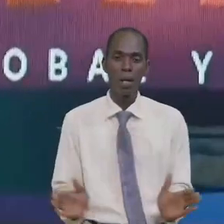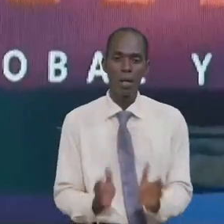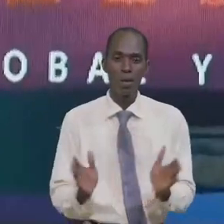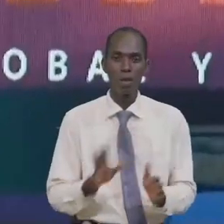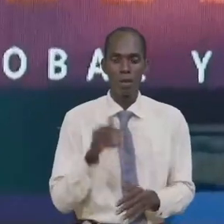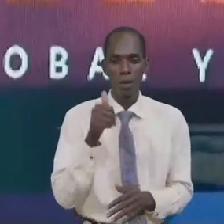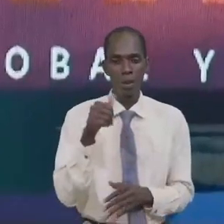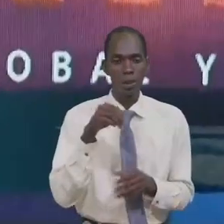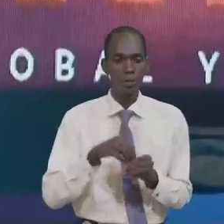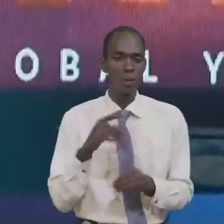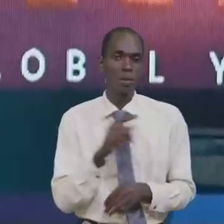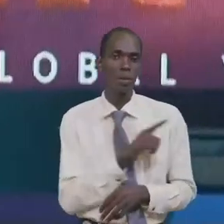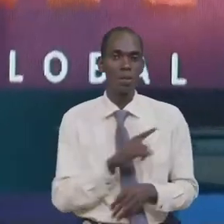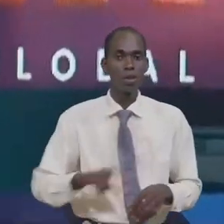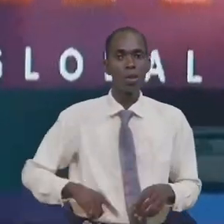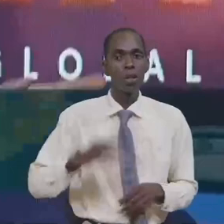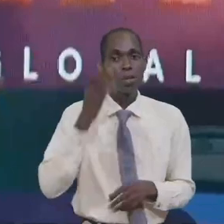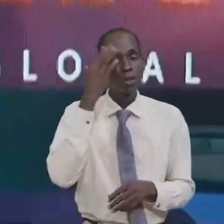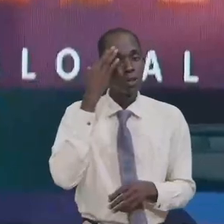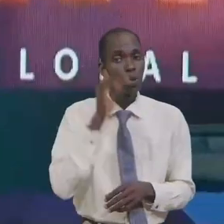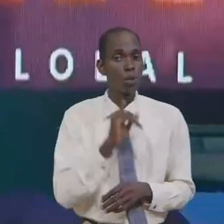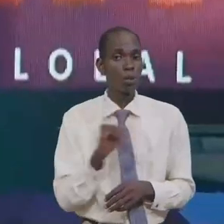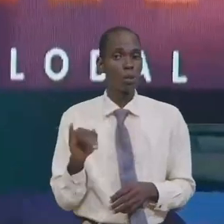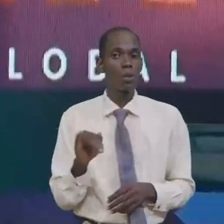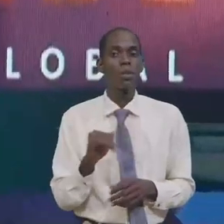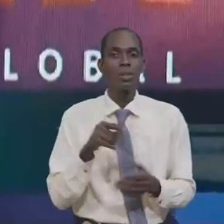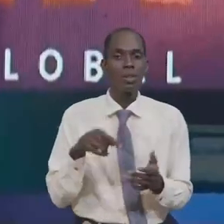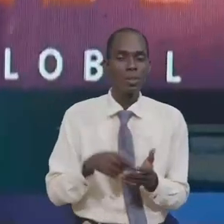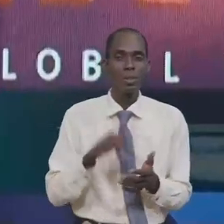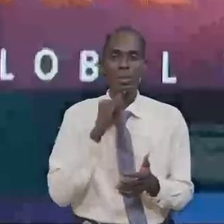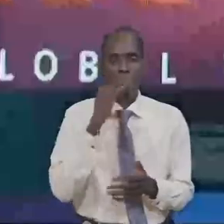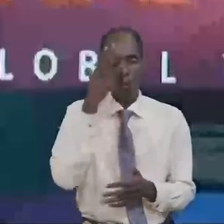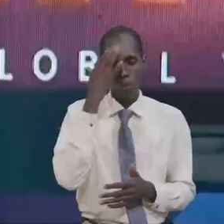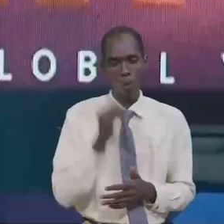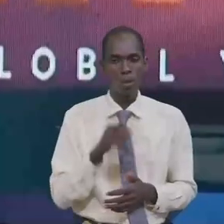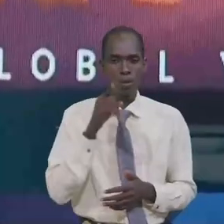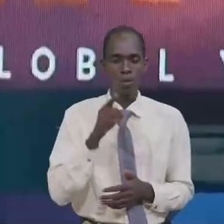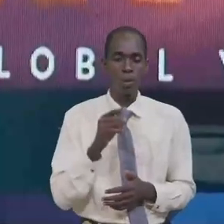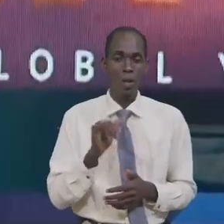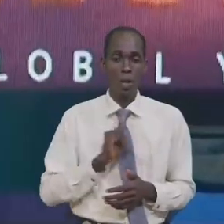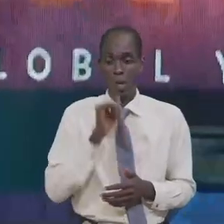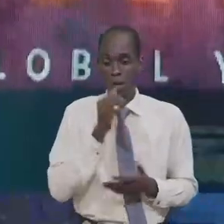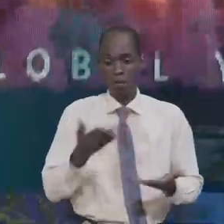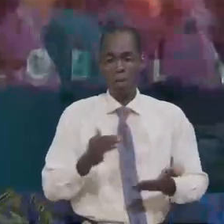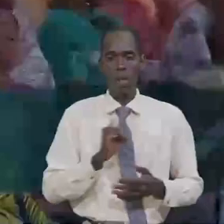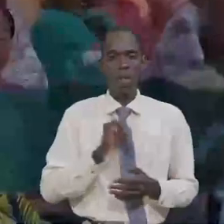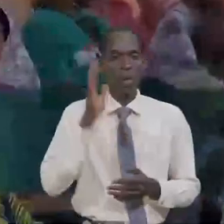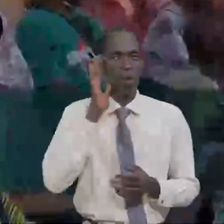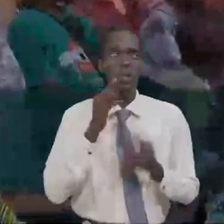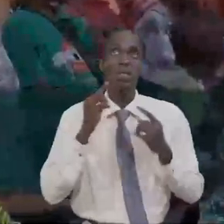sachant que voici pourquoi je suis là et je vais réussir je vais